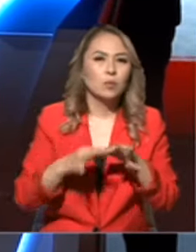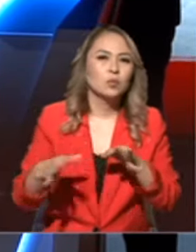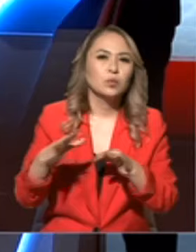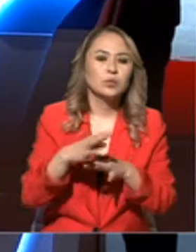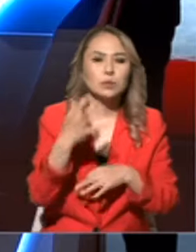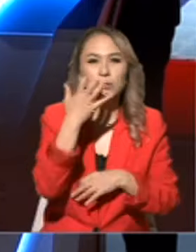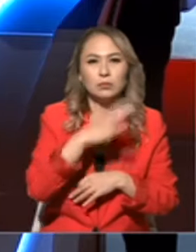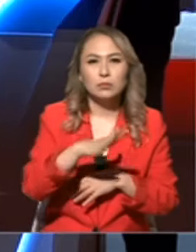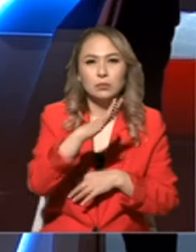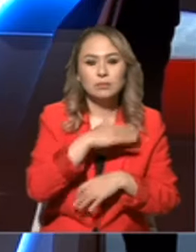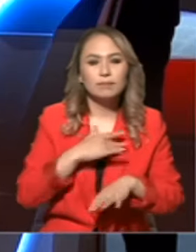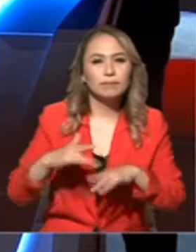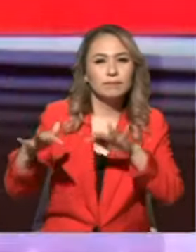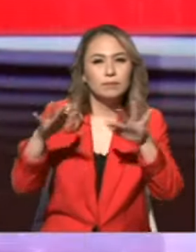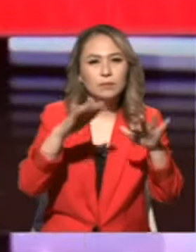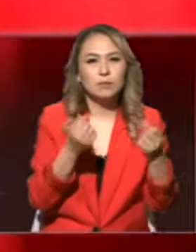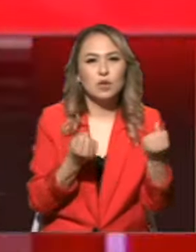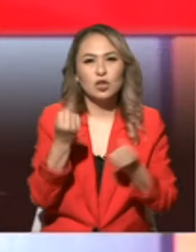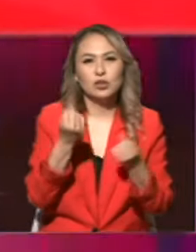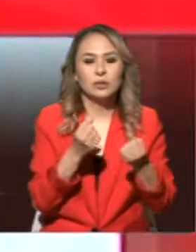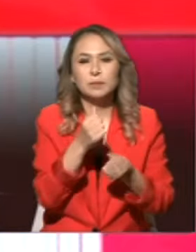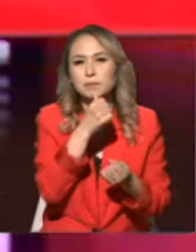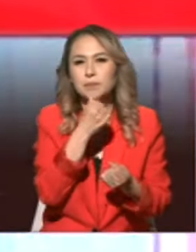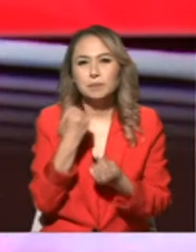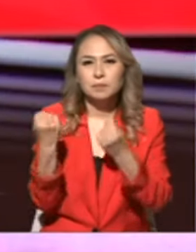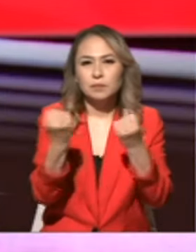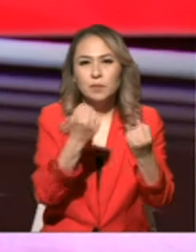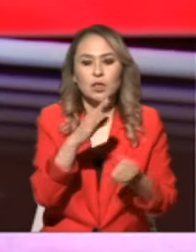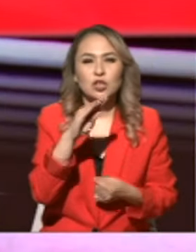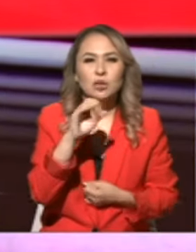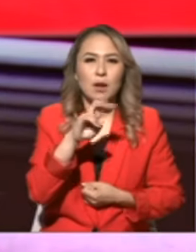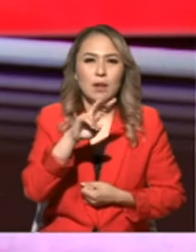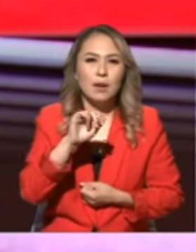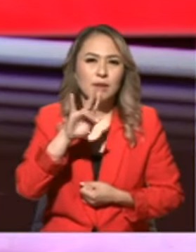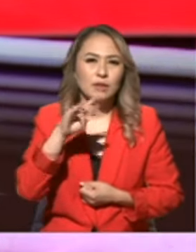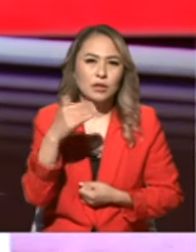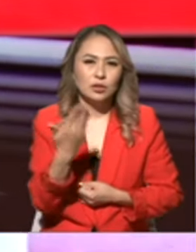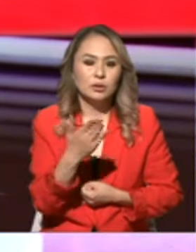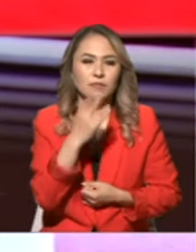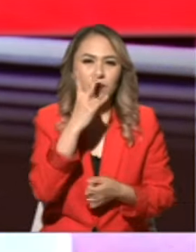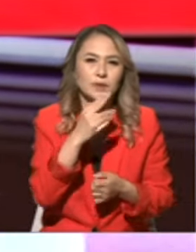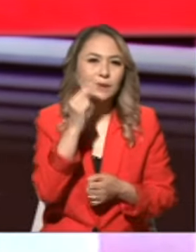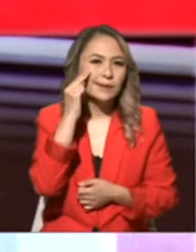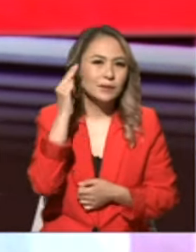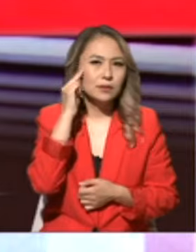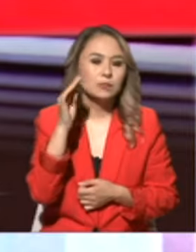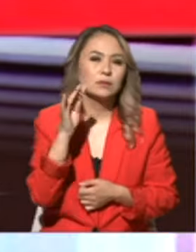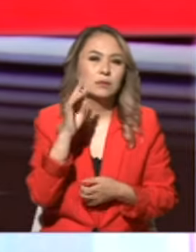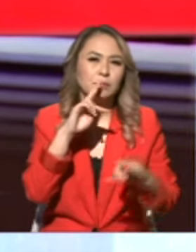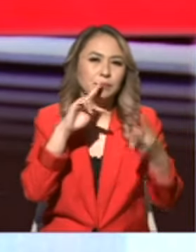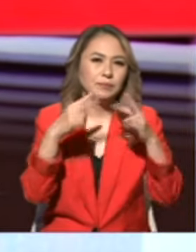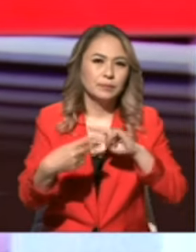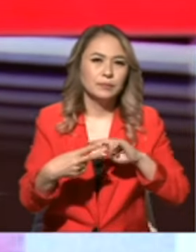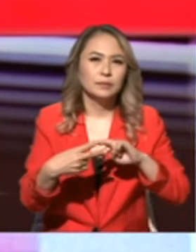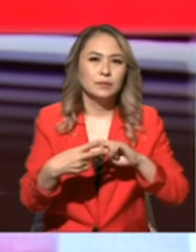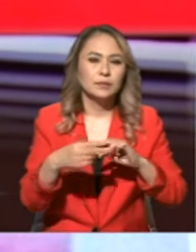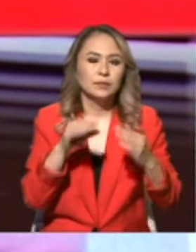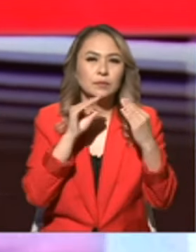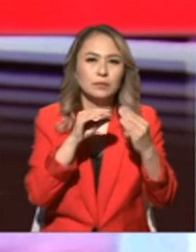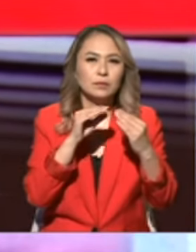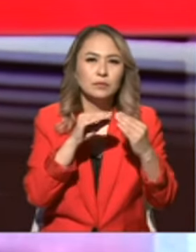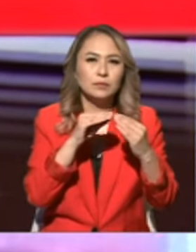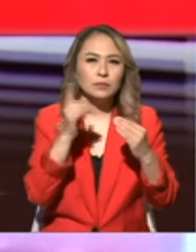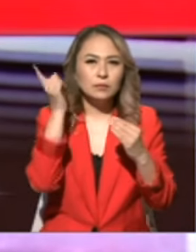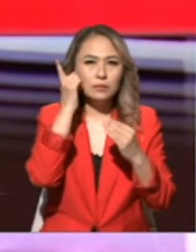оңтүстік облыстарды көлікпен аралап келдім. Алматы облысында қай ауыл қазір жалаңаш болса керек. Көлікпен өткен кезде Қытайдың радиусына ауысты автокөлік.